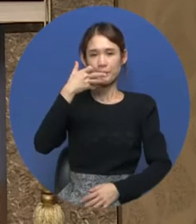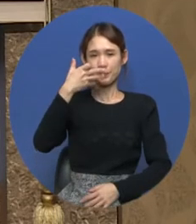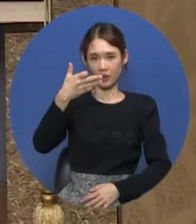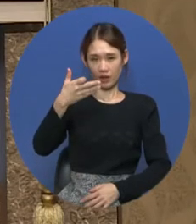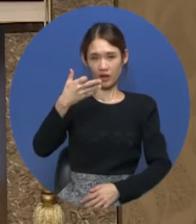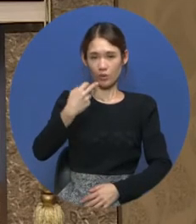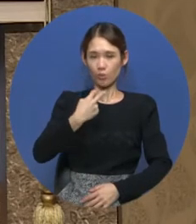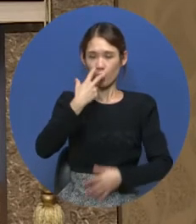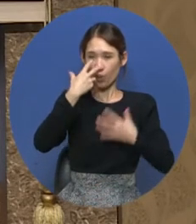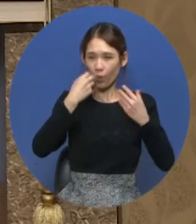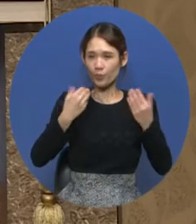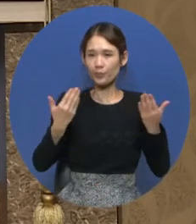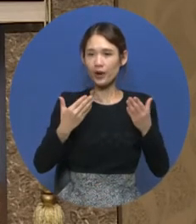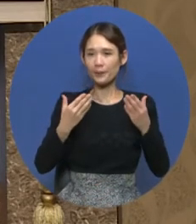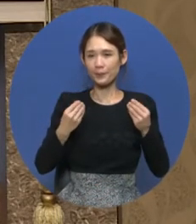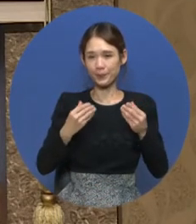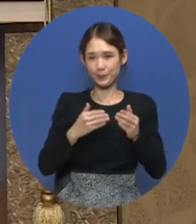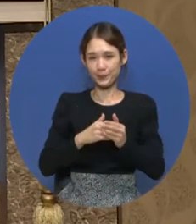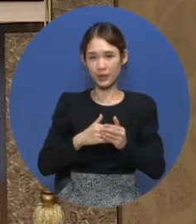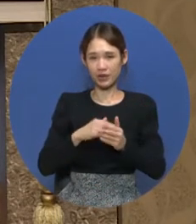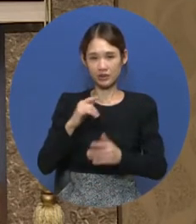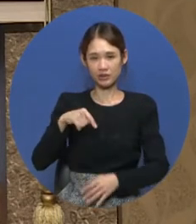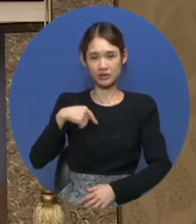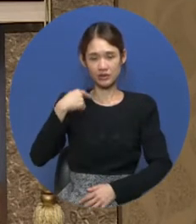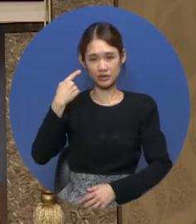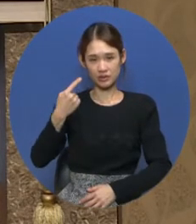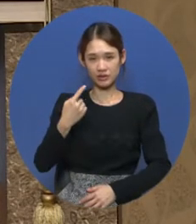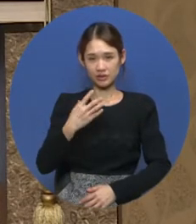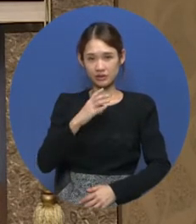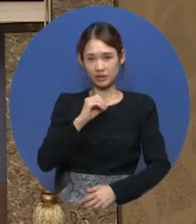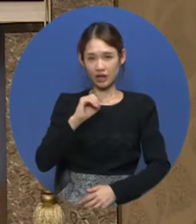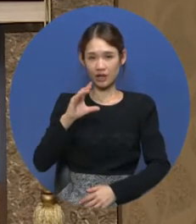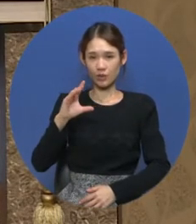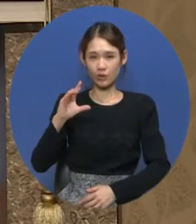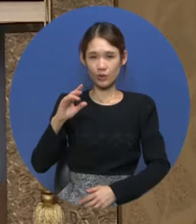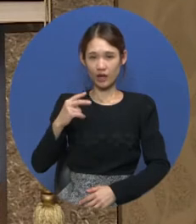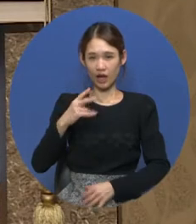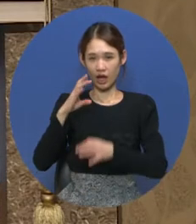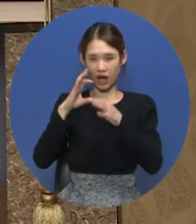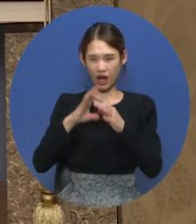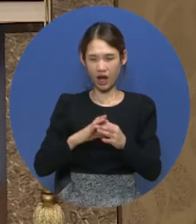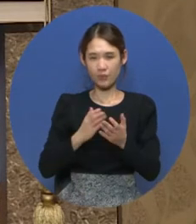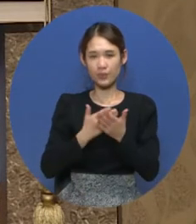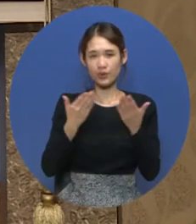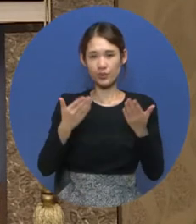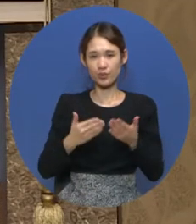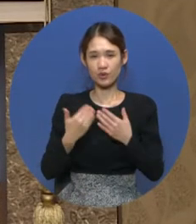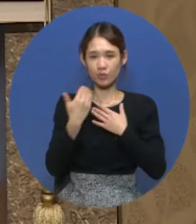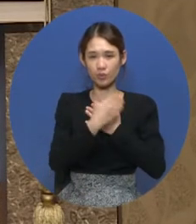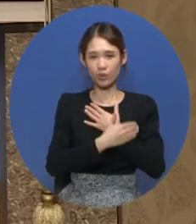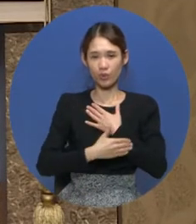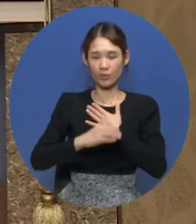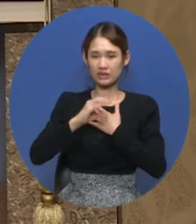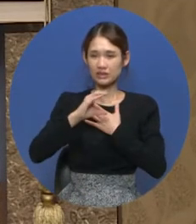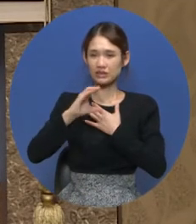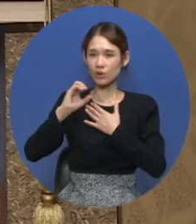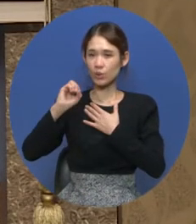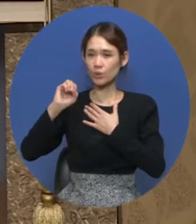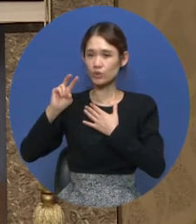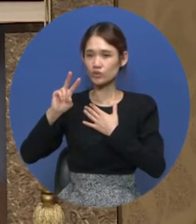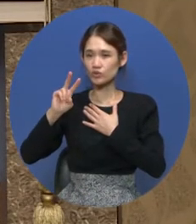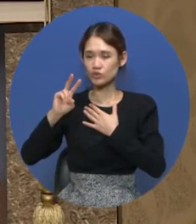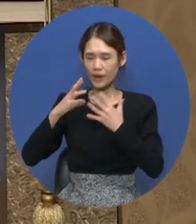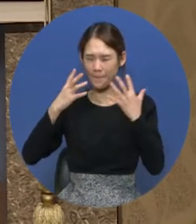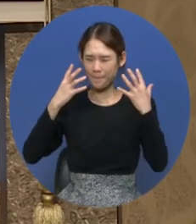보건부 작업이 완료가 되었고 그 다음에 이제 또 산소로 계속 공급하다 보면은 몸에 이산화탄소 수치가 많이 쌓여서 간 것이